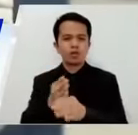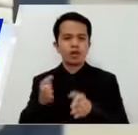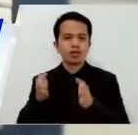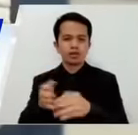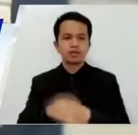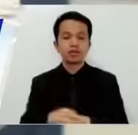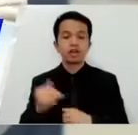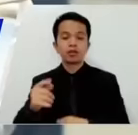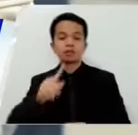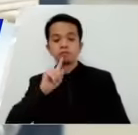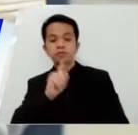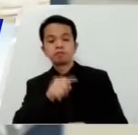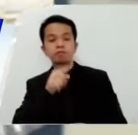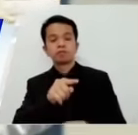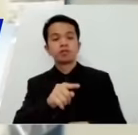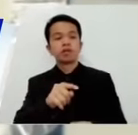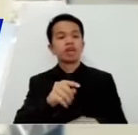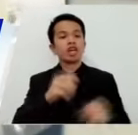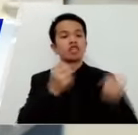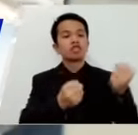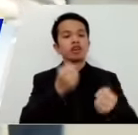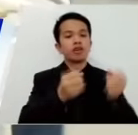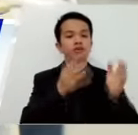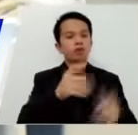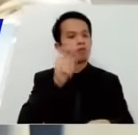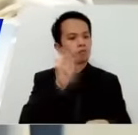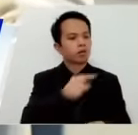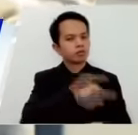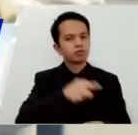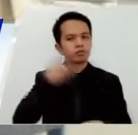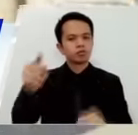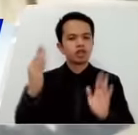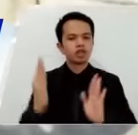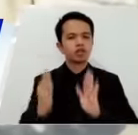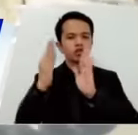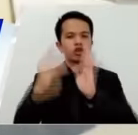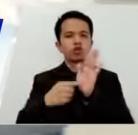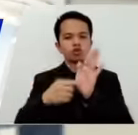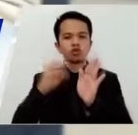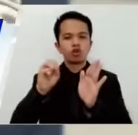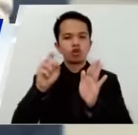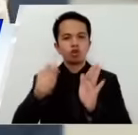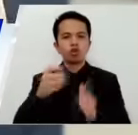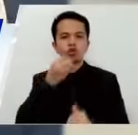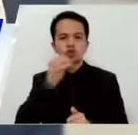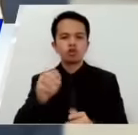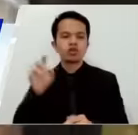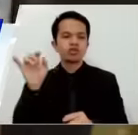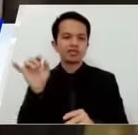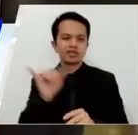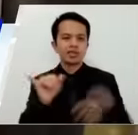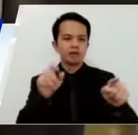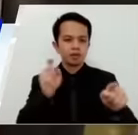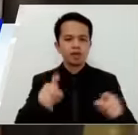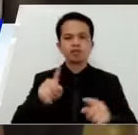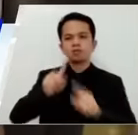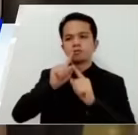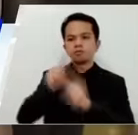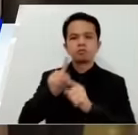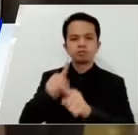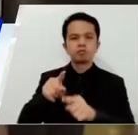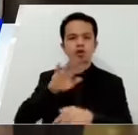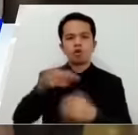ni Escudero ang driver na harapin ang show cause order at sagutin ang mga reklamo. Ayon pa sa